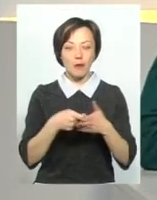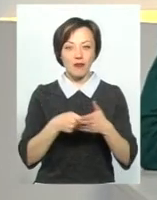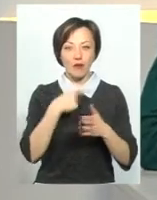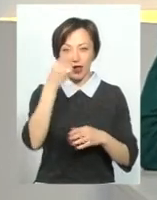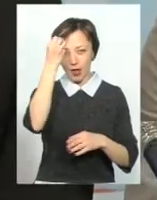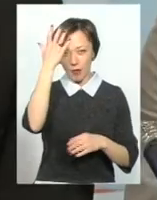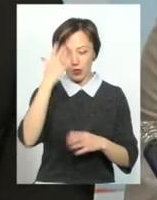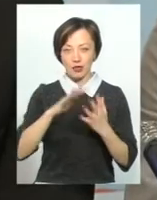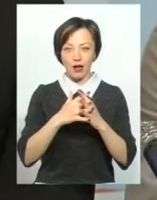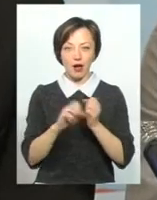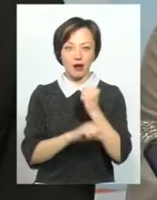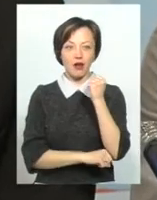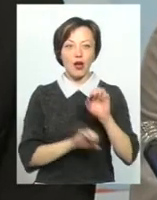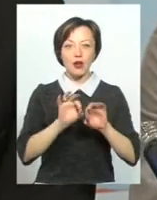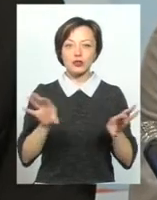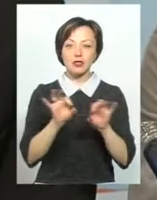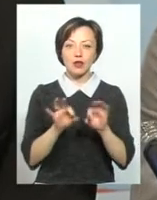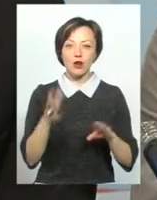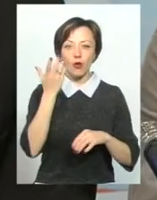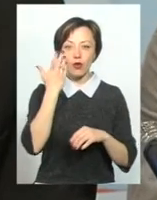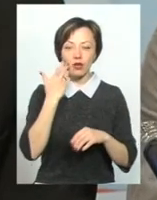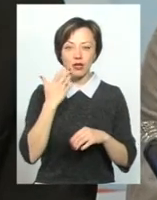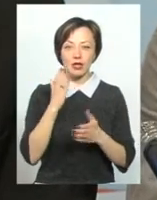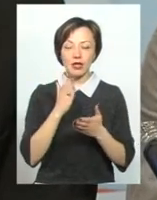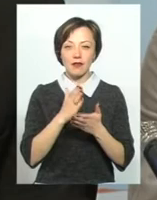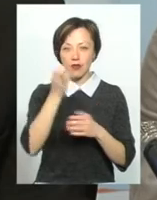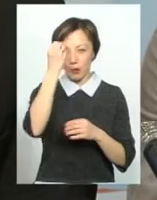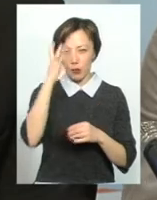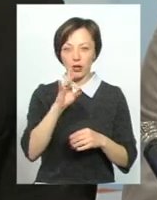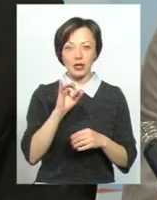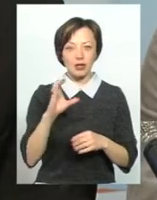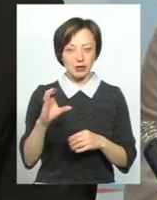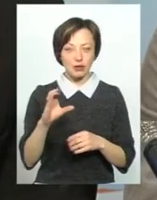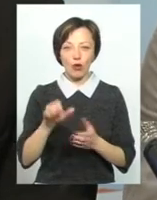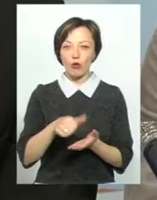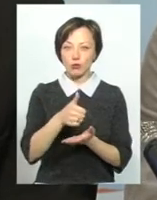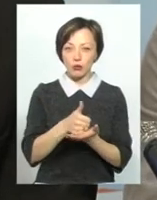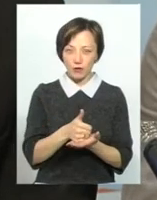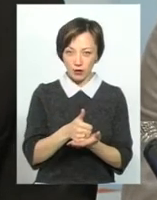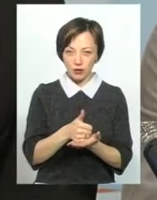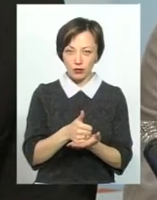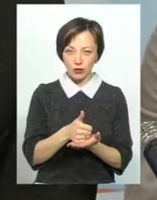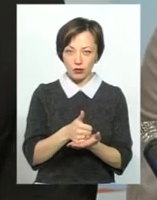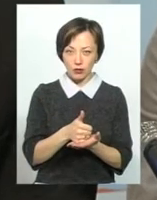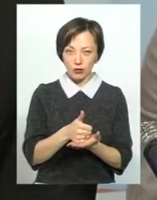японський аграрій? Він розказував про те, коли, так як в Японії рис є однією з основних